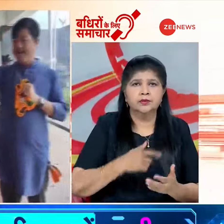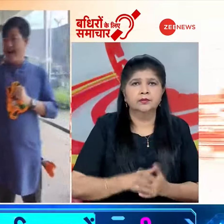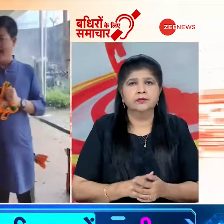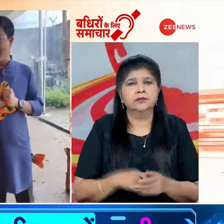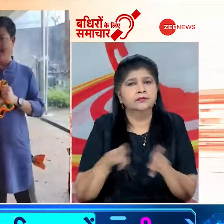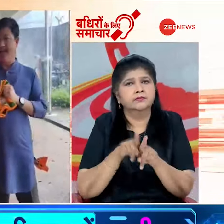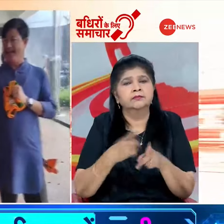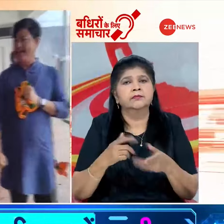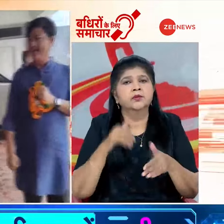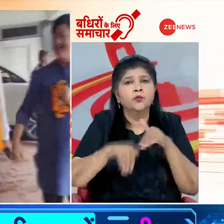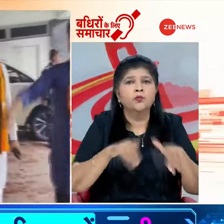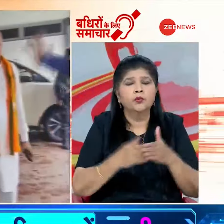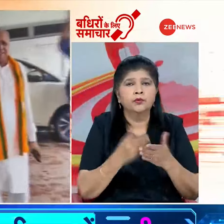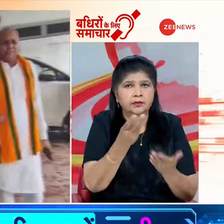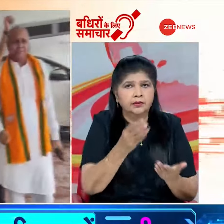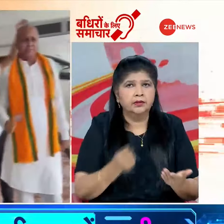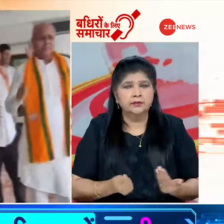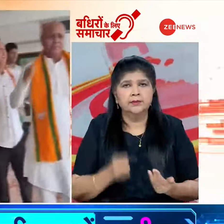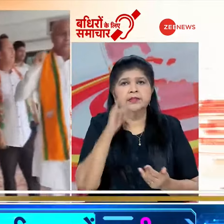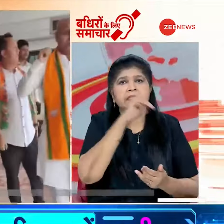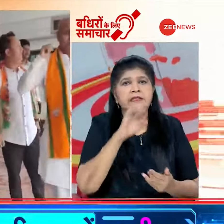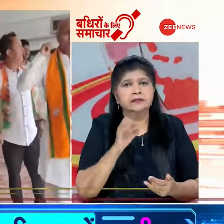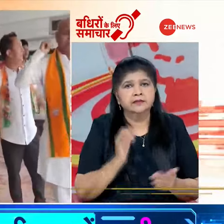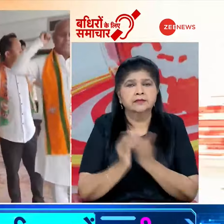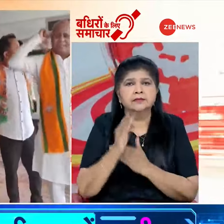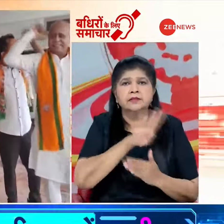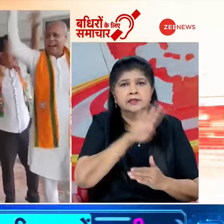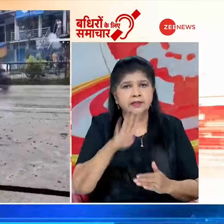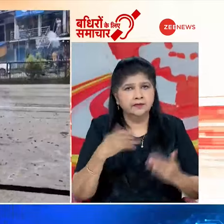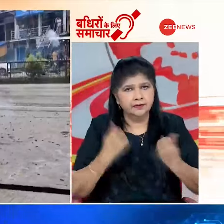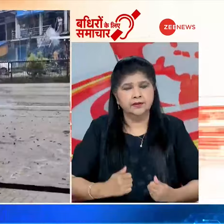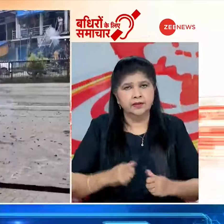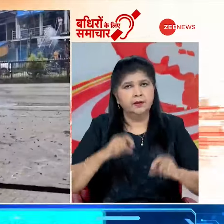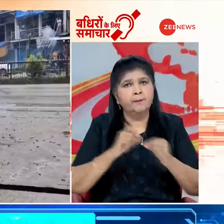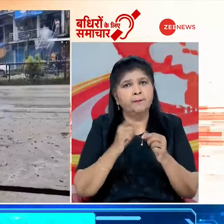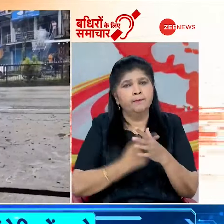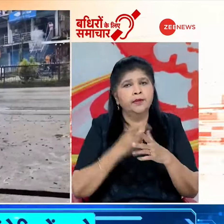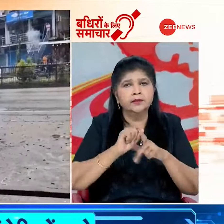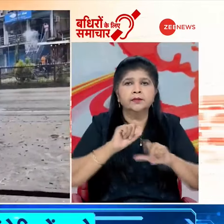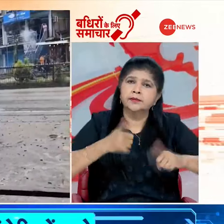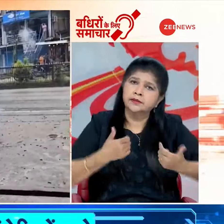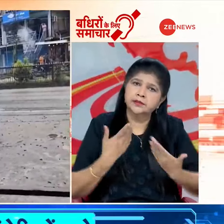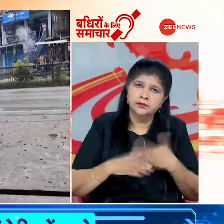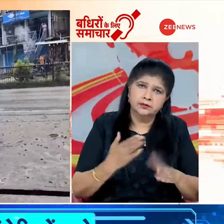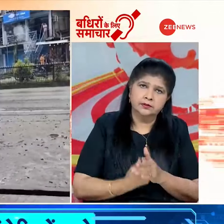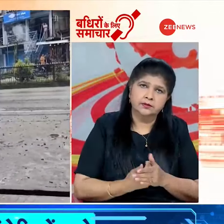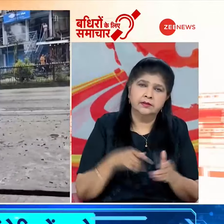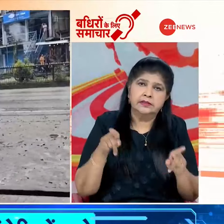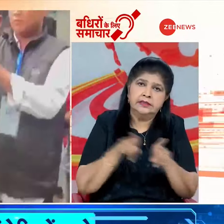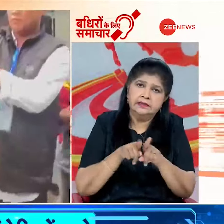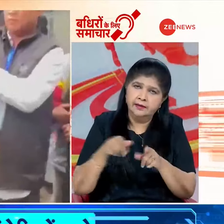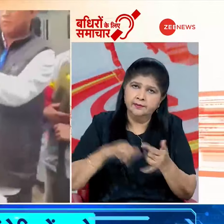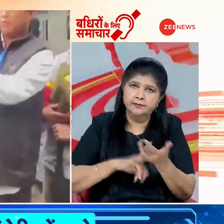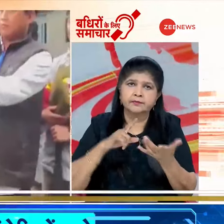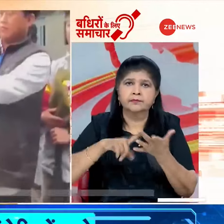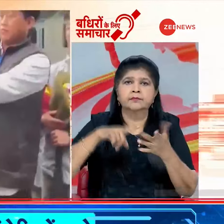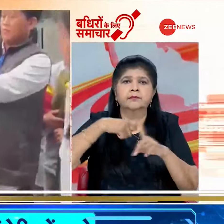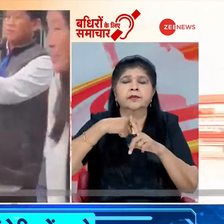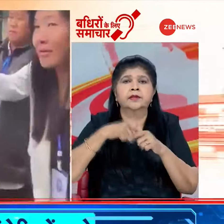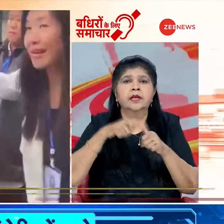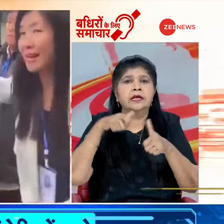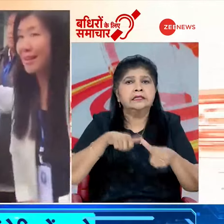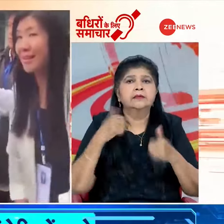है। अब तक हुए वोटों की गिनती में 60 में से 44 सीटों पर बीजेपी जीत चुकी है। वहीं